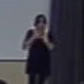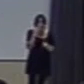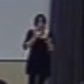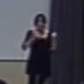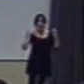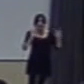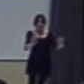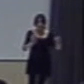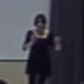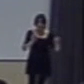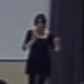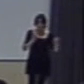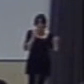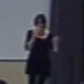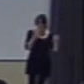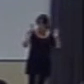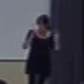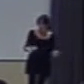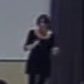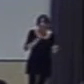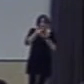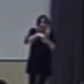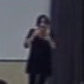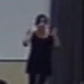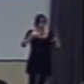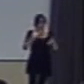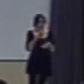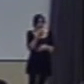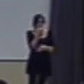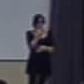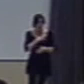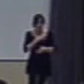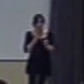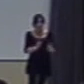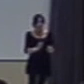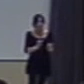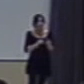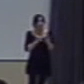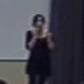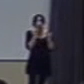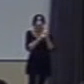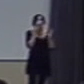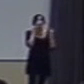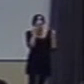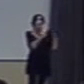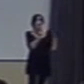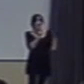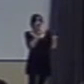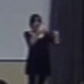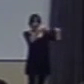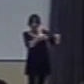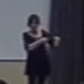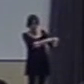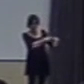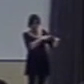no? en el Consell de Benestar. Bueno, per tant, aquesta mirada sobre aquesta realitat. Home, jo